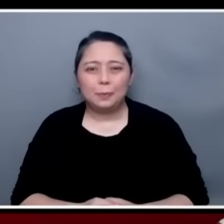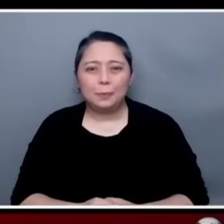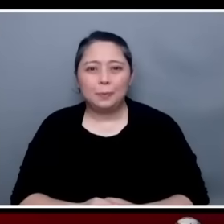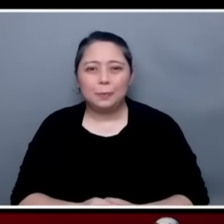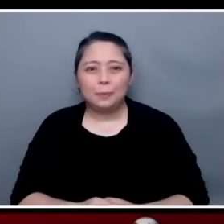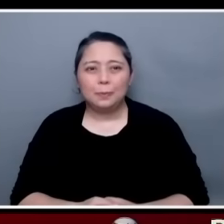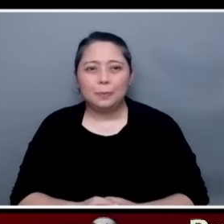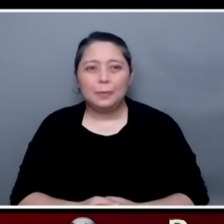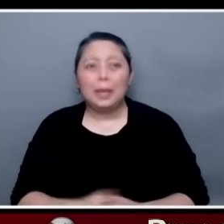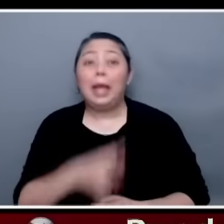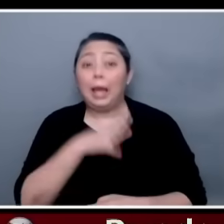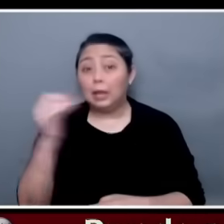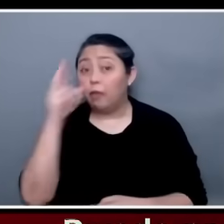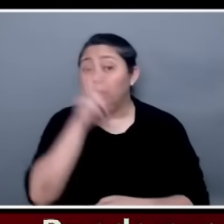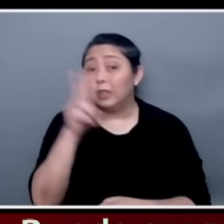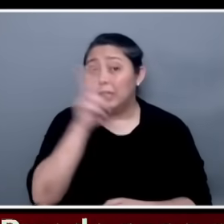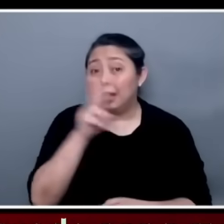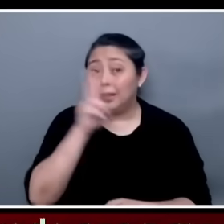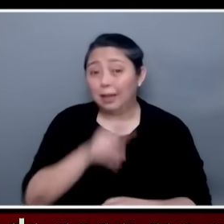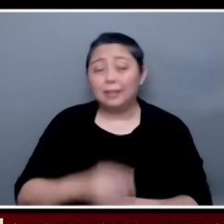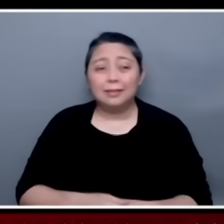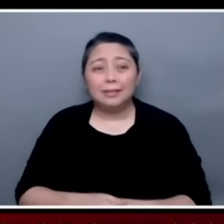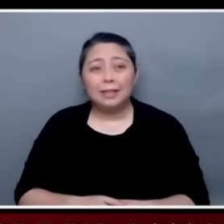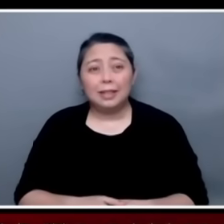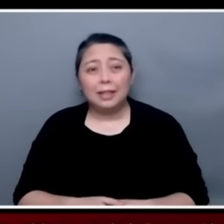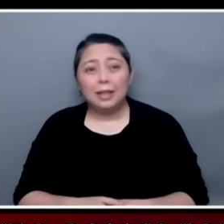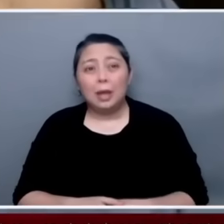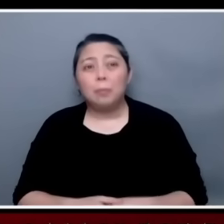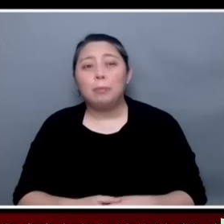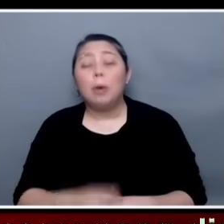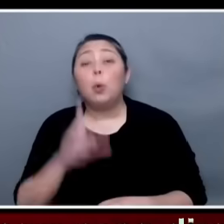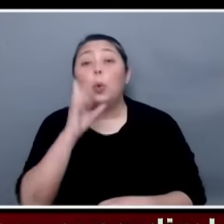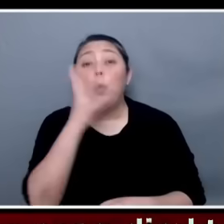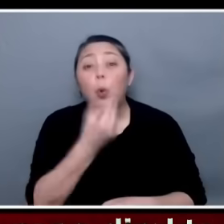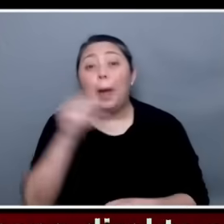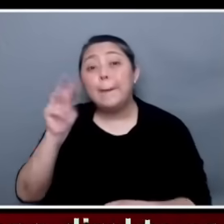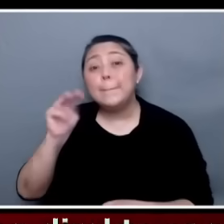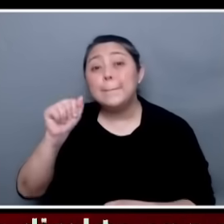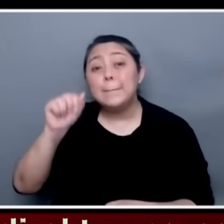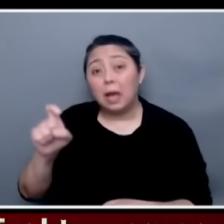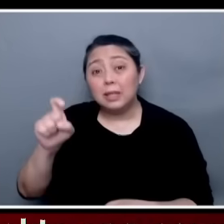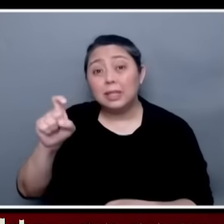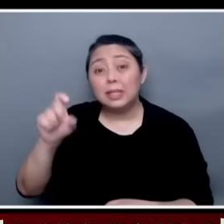At sa kabisayaan, hindi naluluma ang tunog Maxurban.